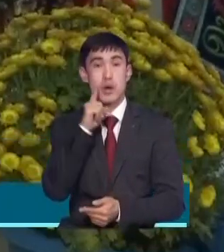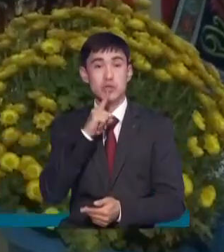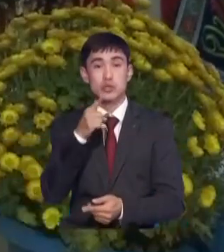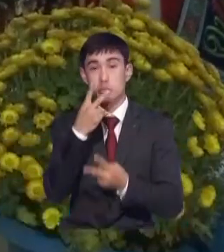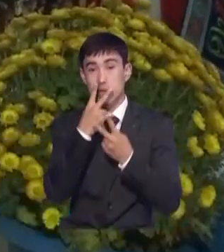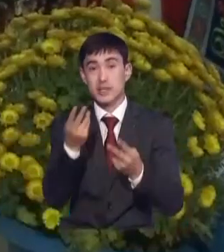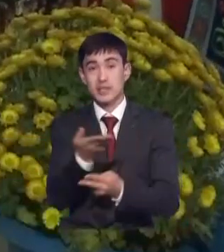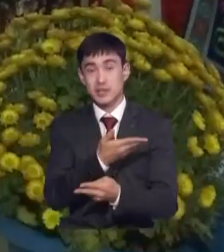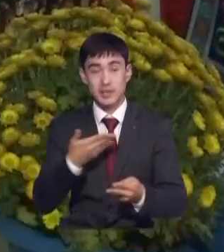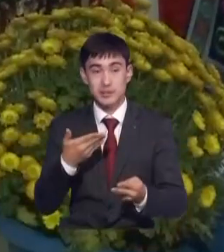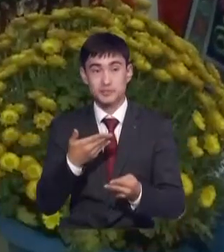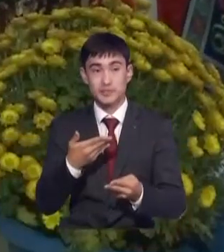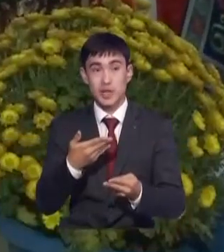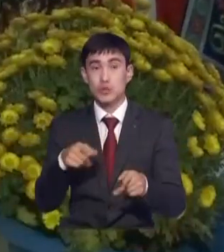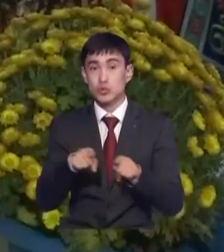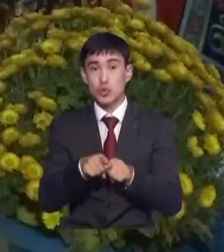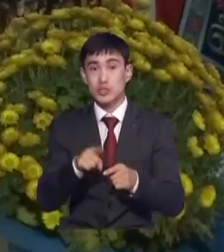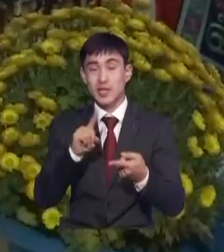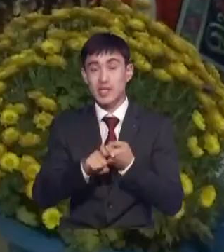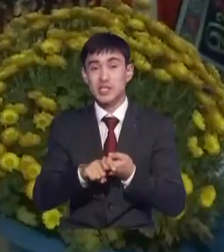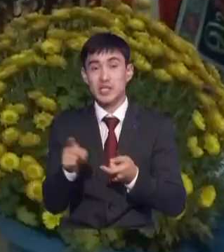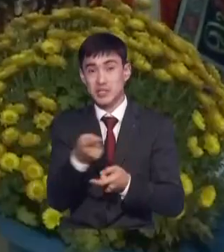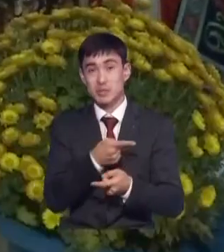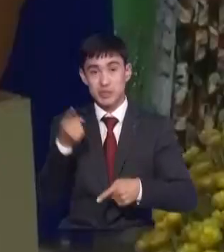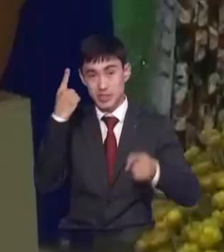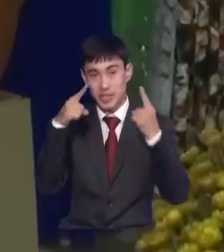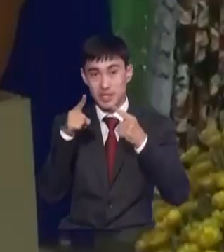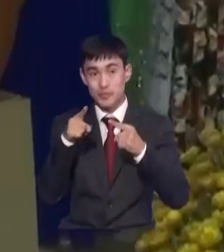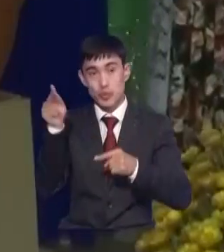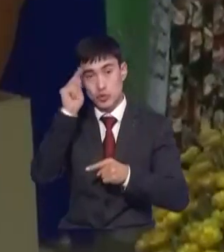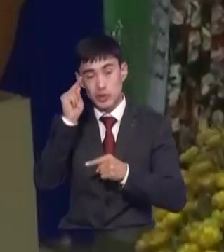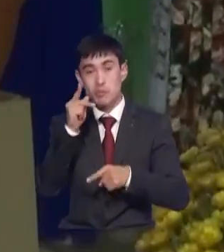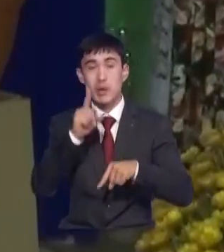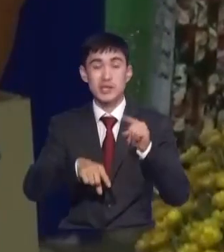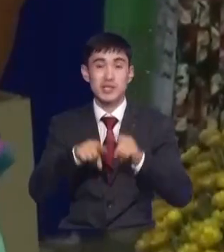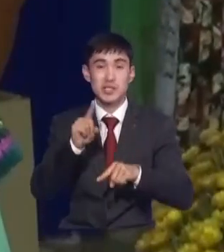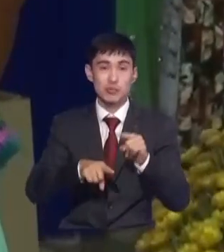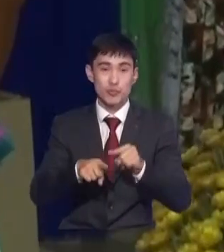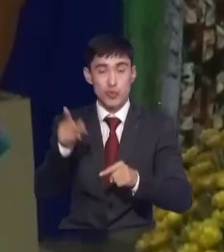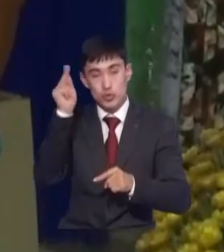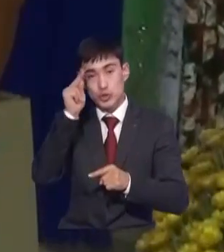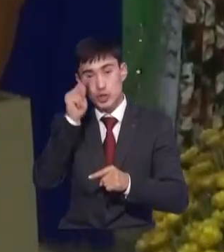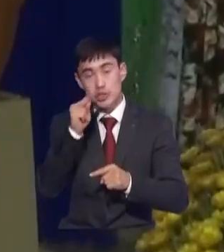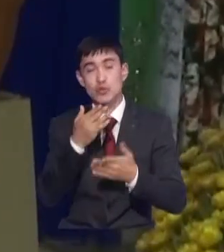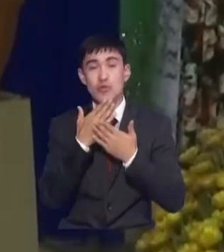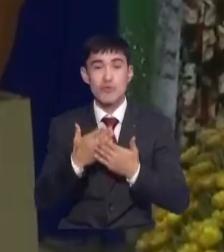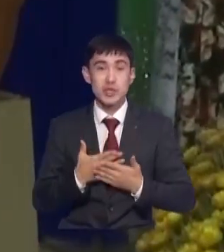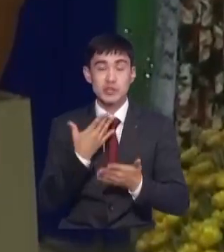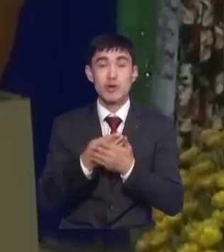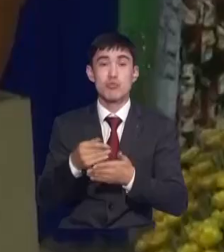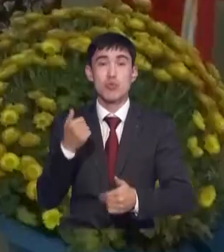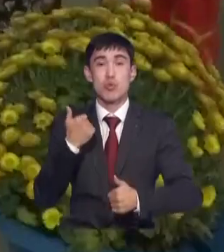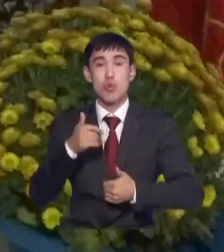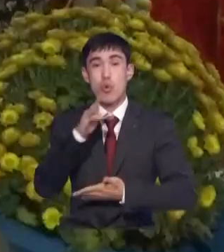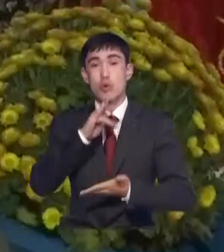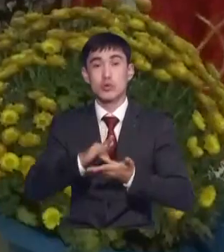молодежь, смотря на нас, она тоже заражалась теми же идеями, учились бы патриотизму, учились бы любви к своему